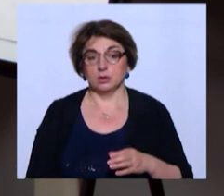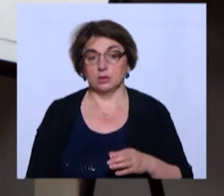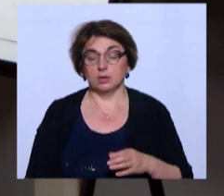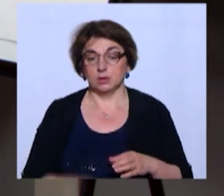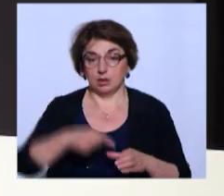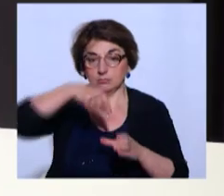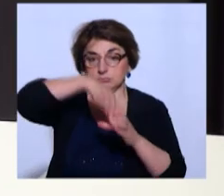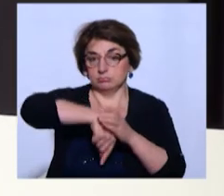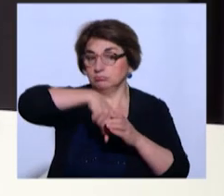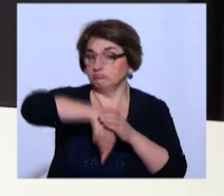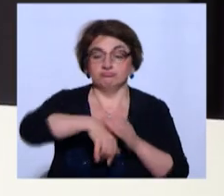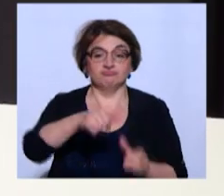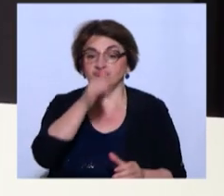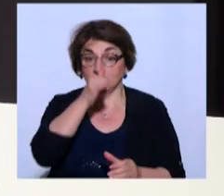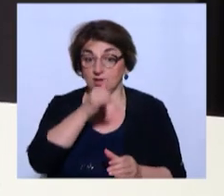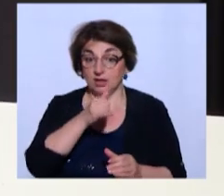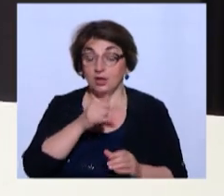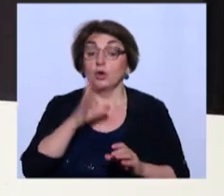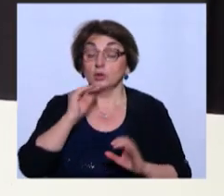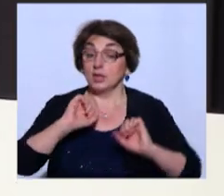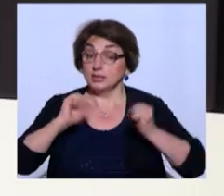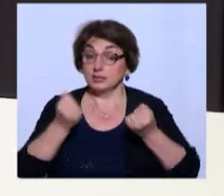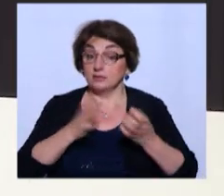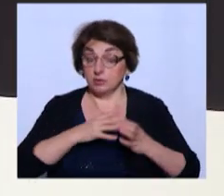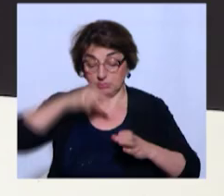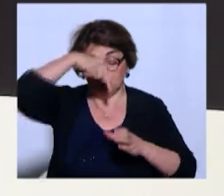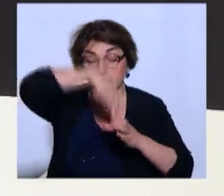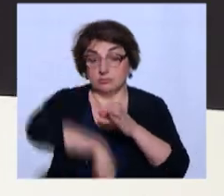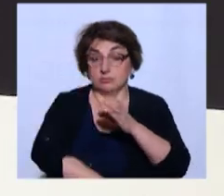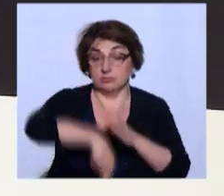აი ამ რგოლში აღარ ჩადის.